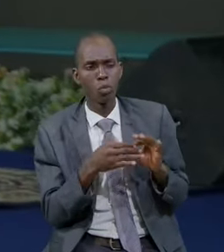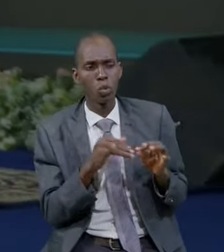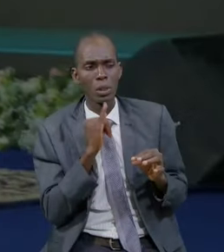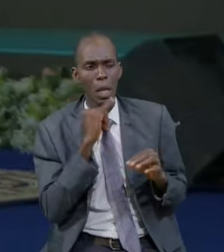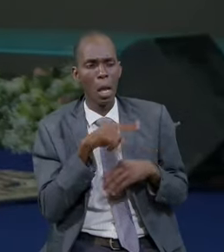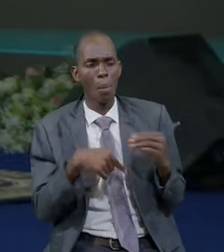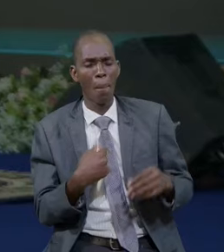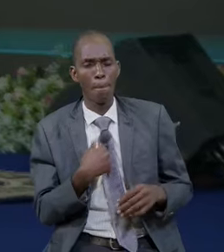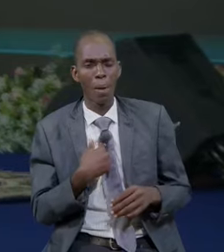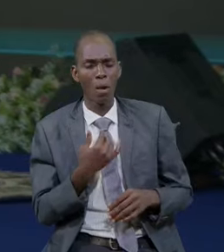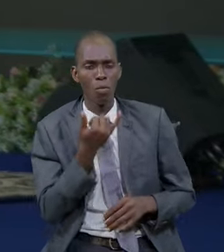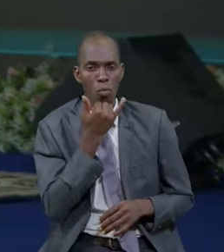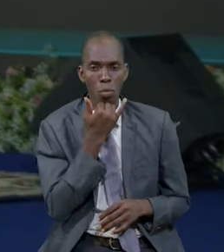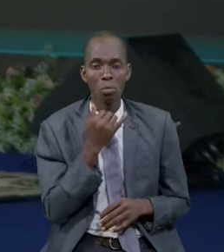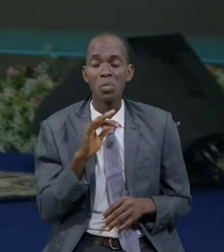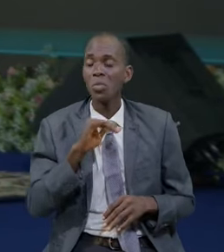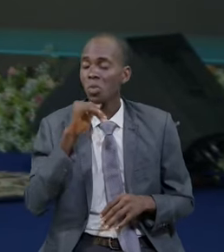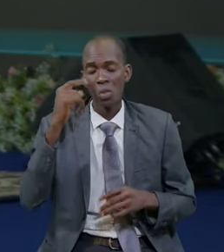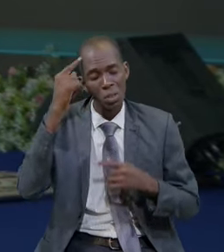les autres.